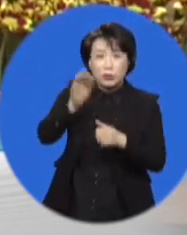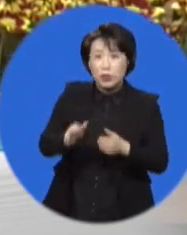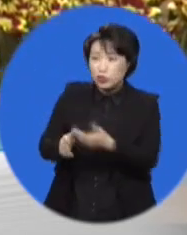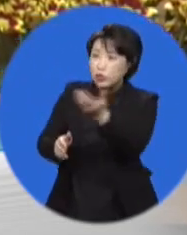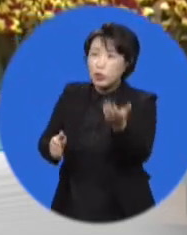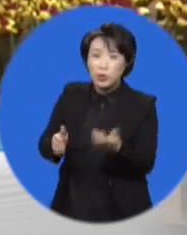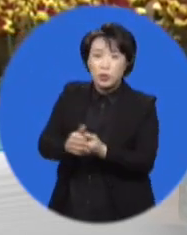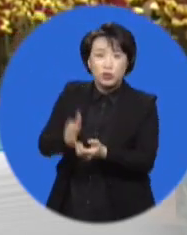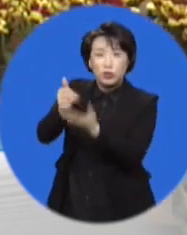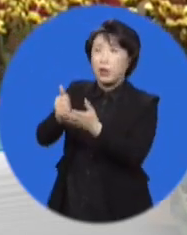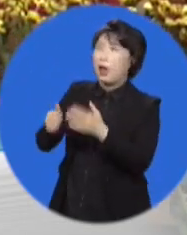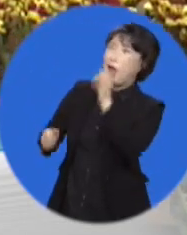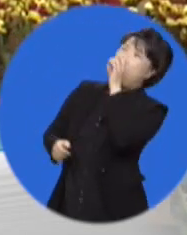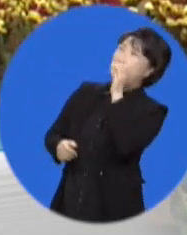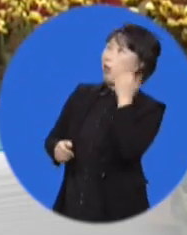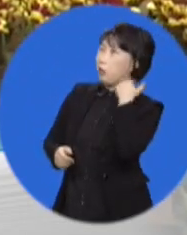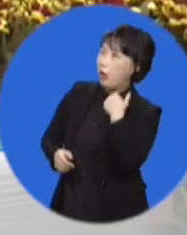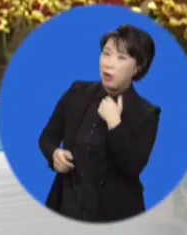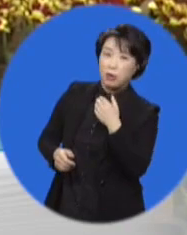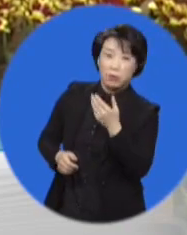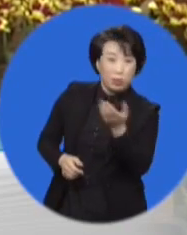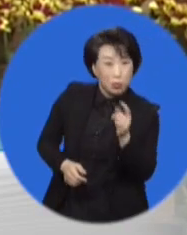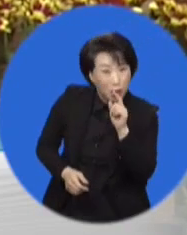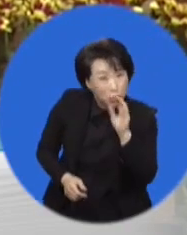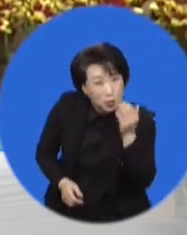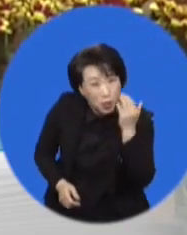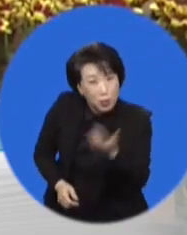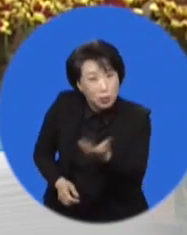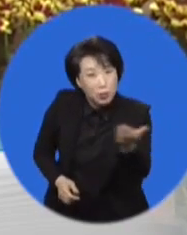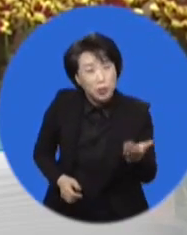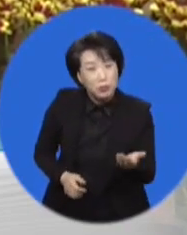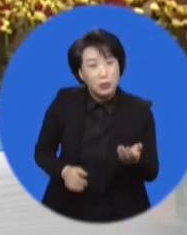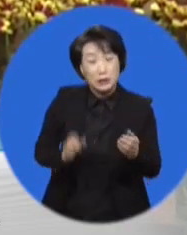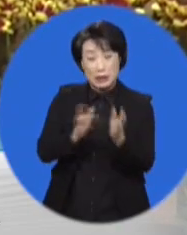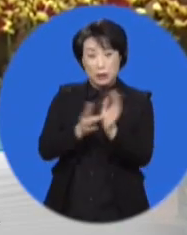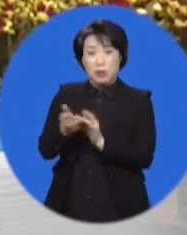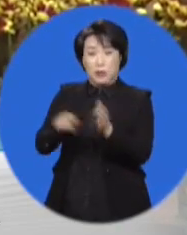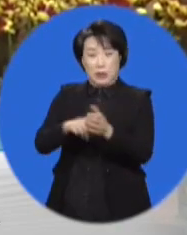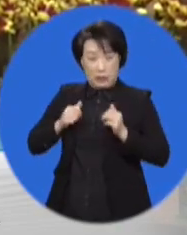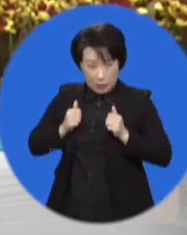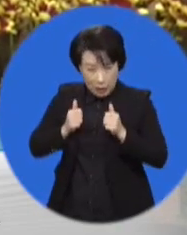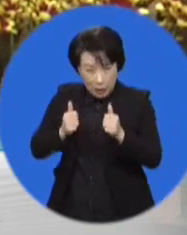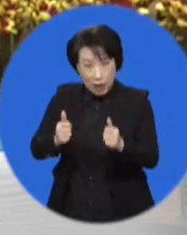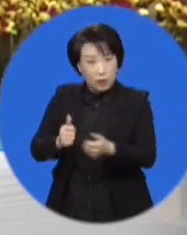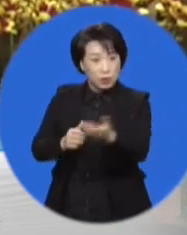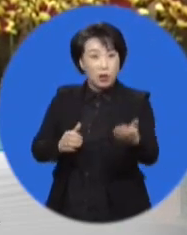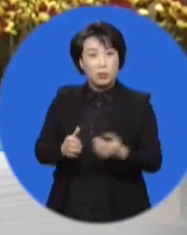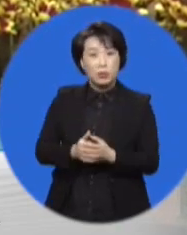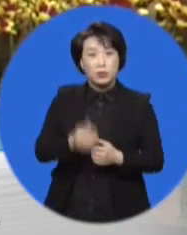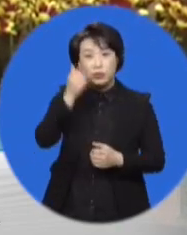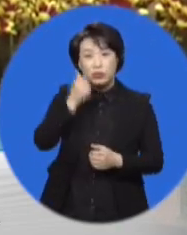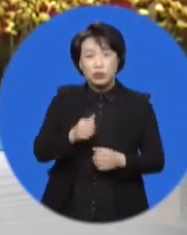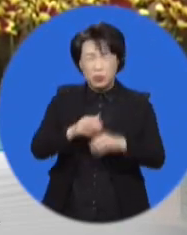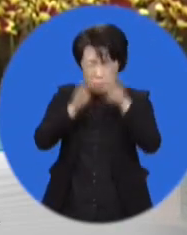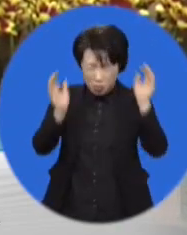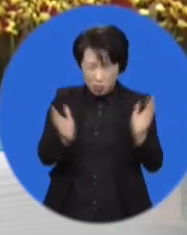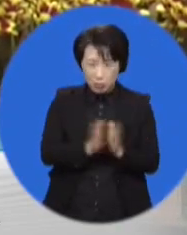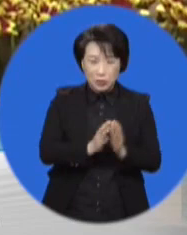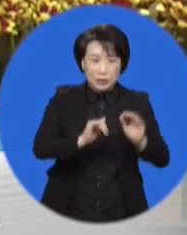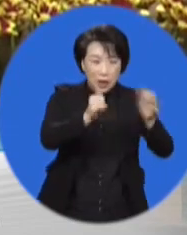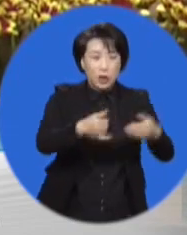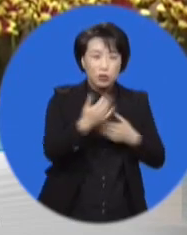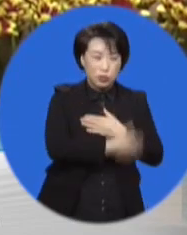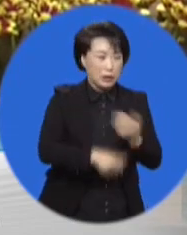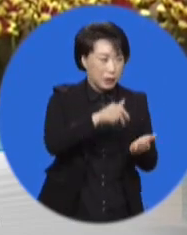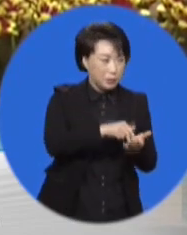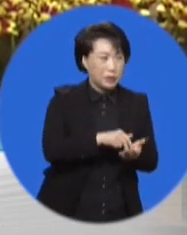있어? 못하겠다는 게 어디 있어? 여러분, 그래서 예수 잘 믿는 사람은 다 세상의